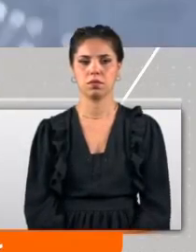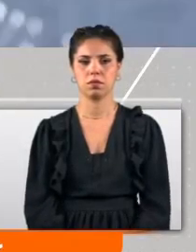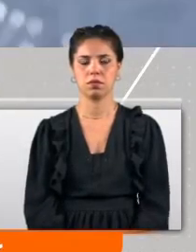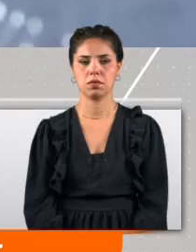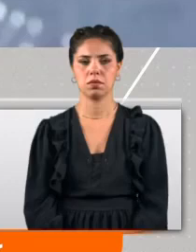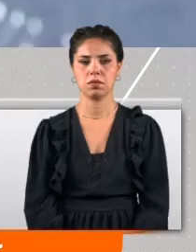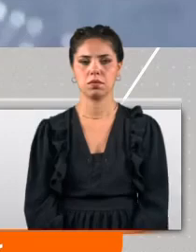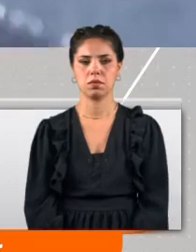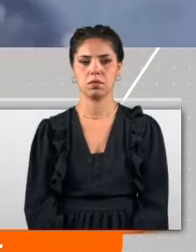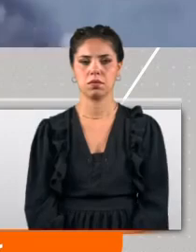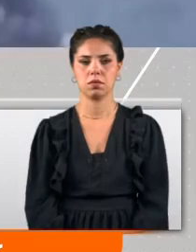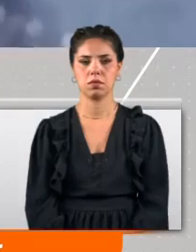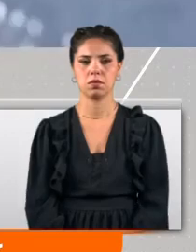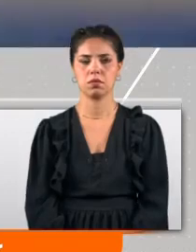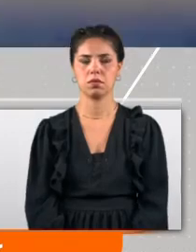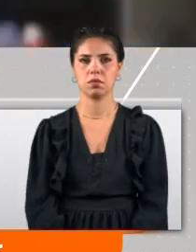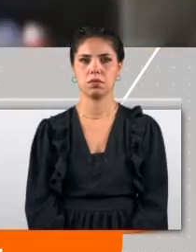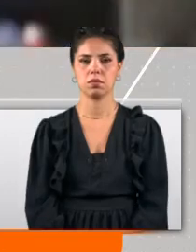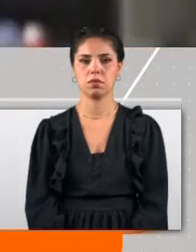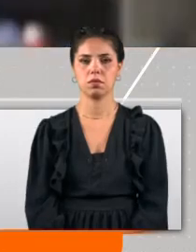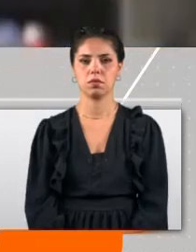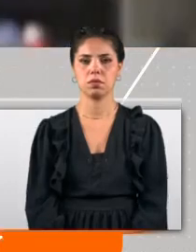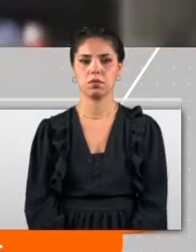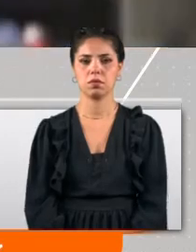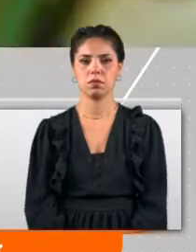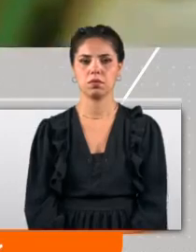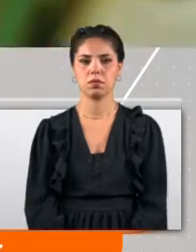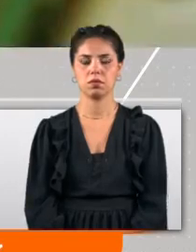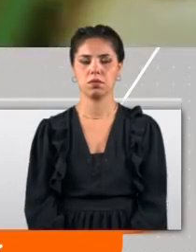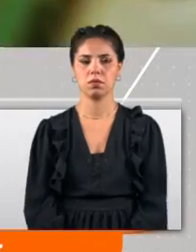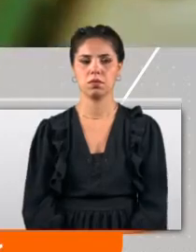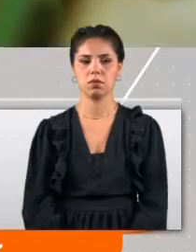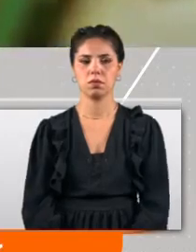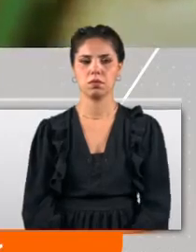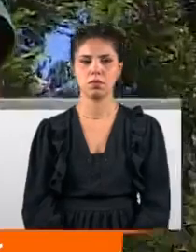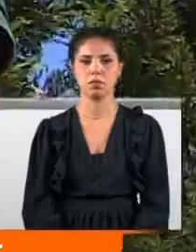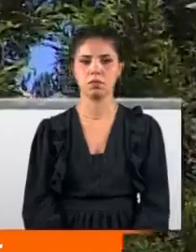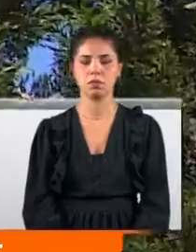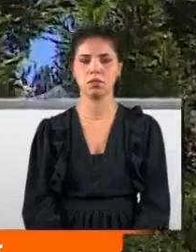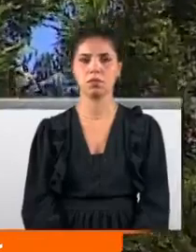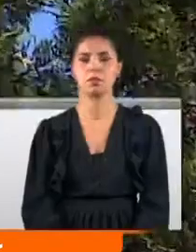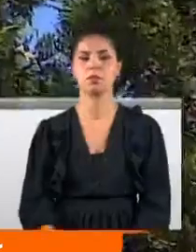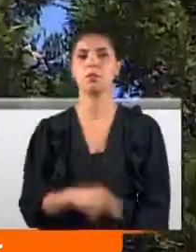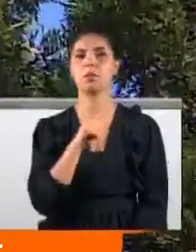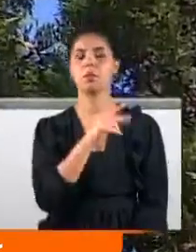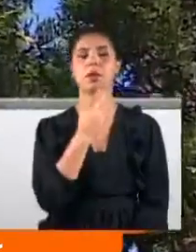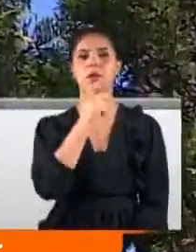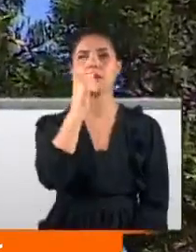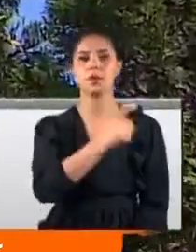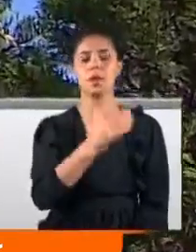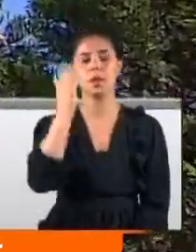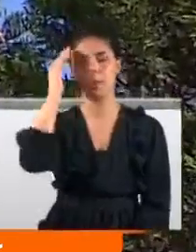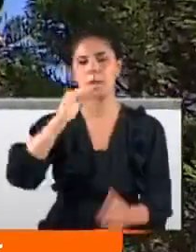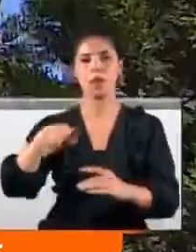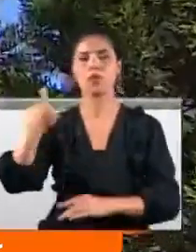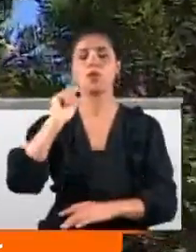yapan akrabalarım, arkadaşlarım ödeme alamadığım için onlara da ödeme yapamıyorum. Melek yatırımcı onlarca mağdurdan